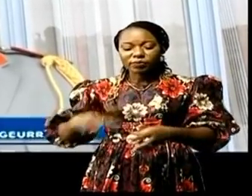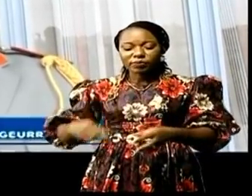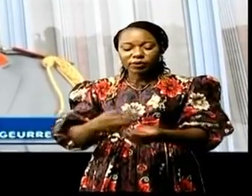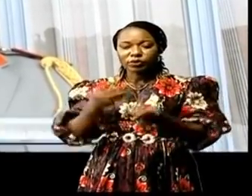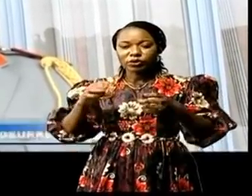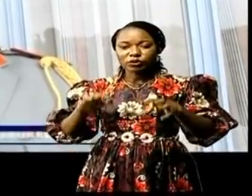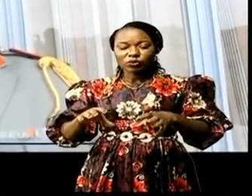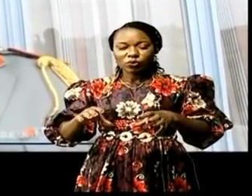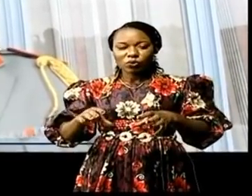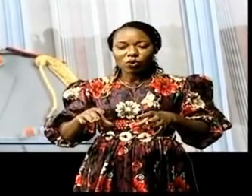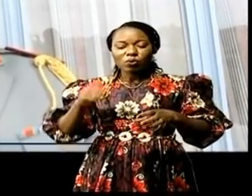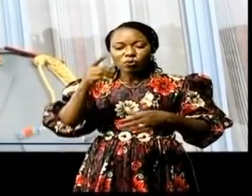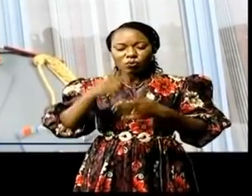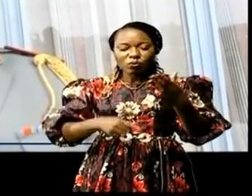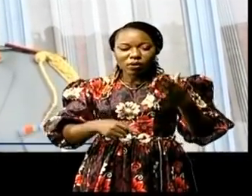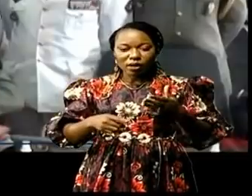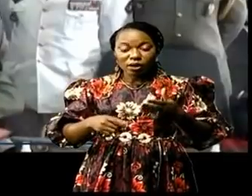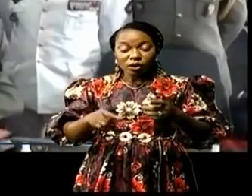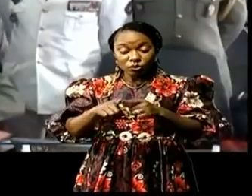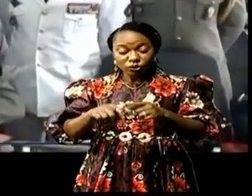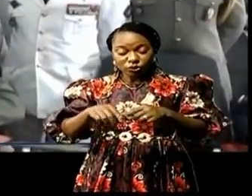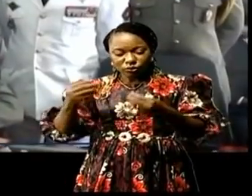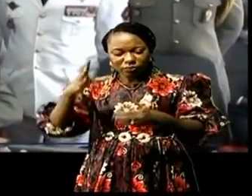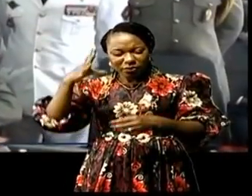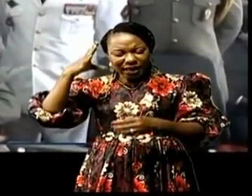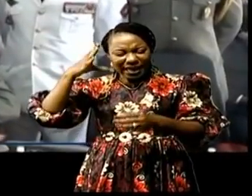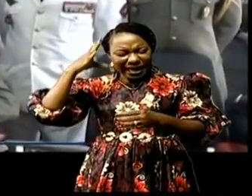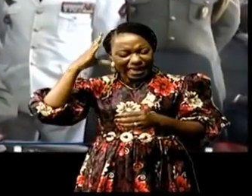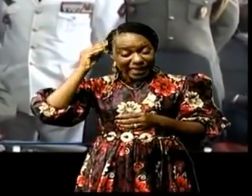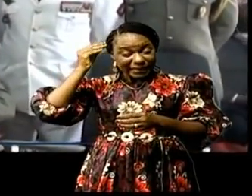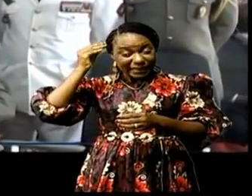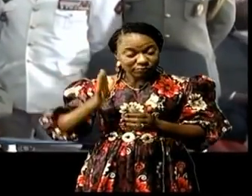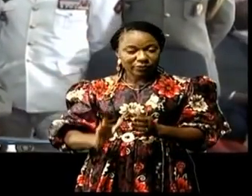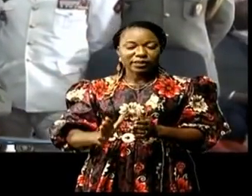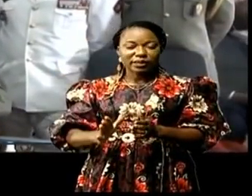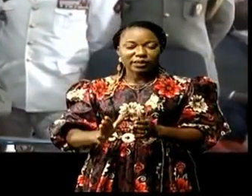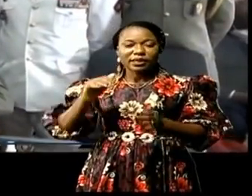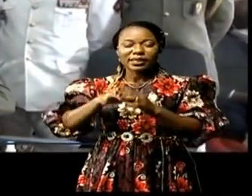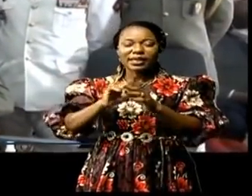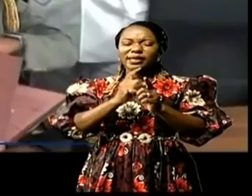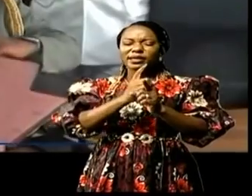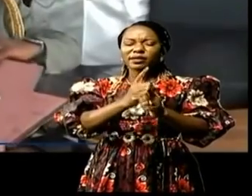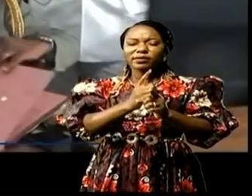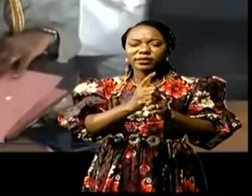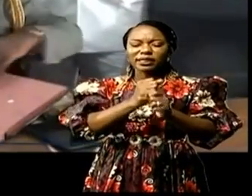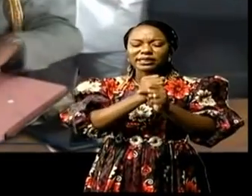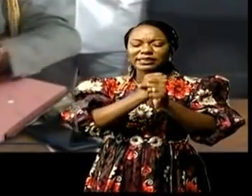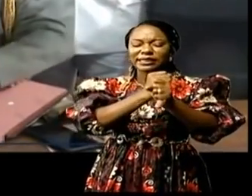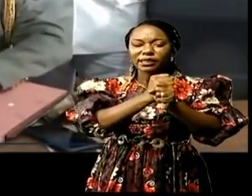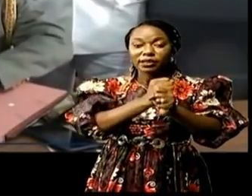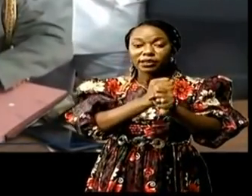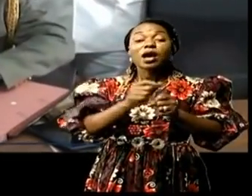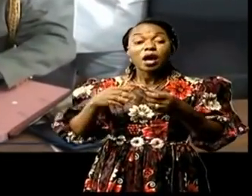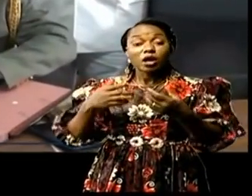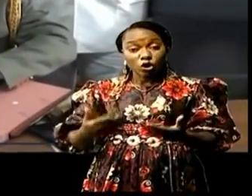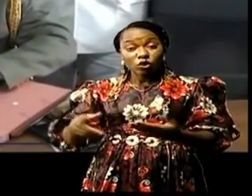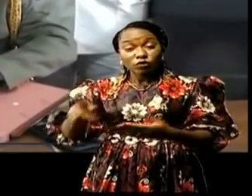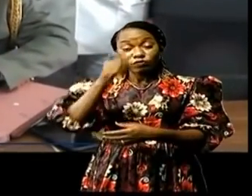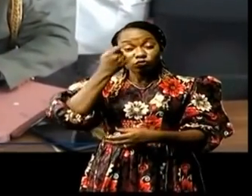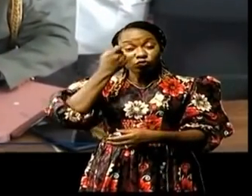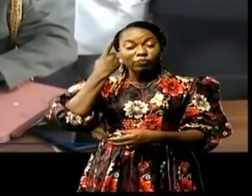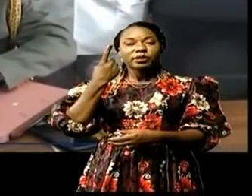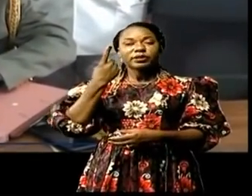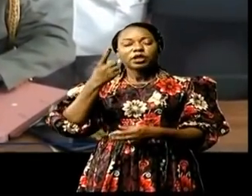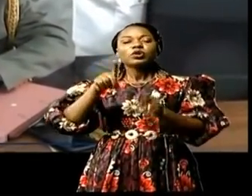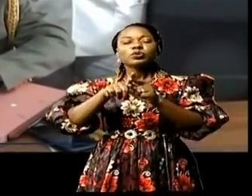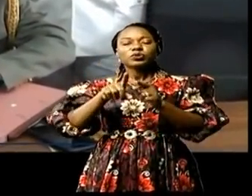particulier les forces armées de la République démocratique du Congo, les experts dans le domaine de défense et sécurité. Et vous comprendrez que ce sont les universités qui